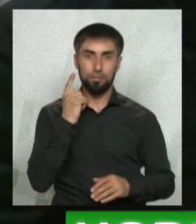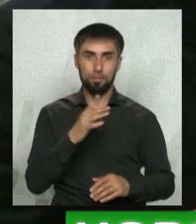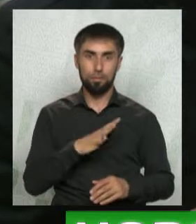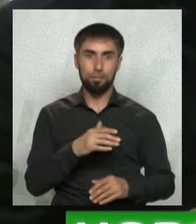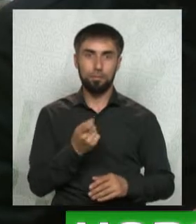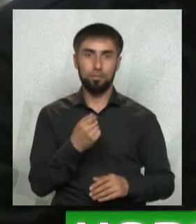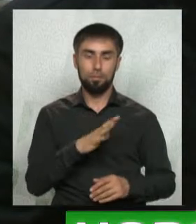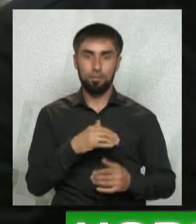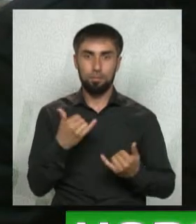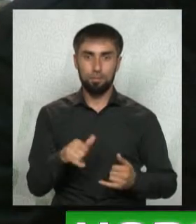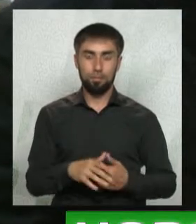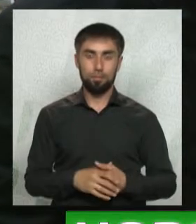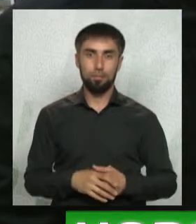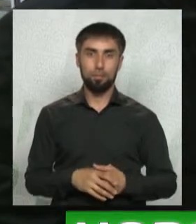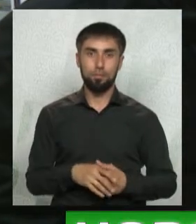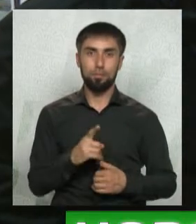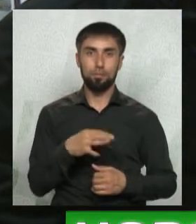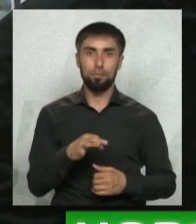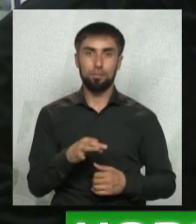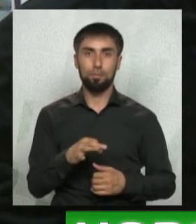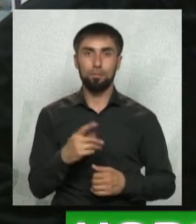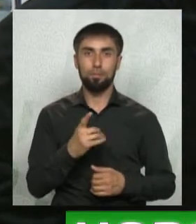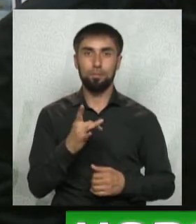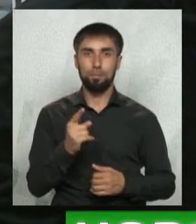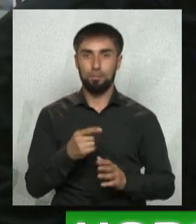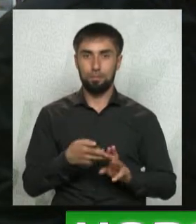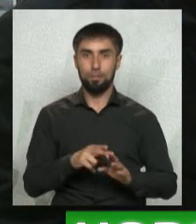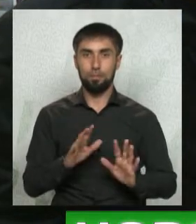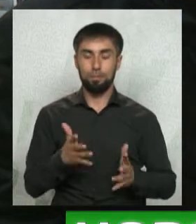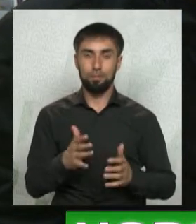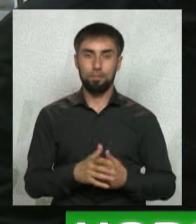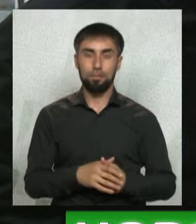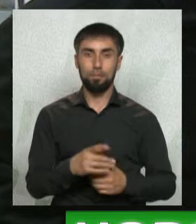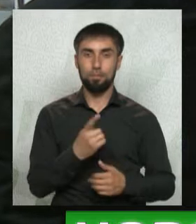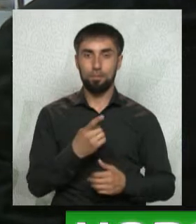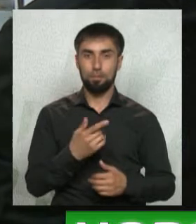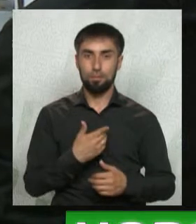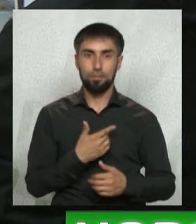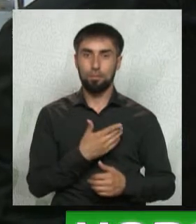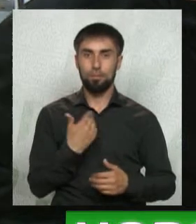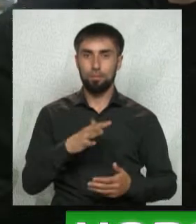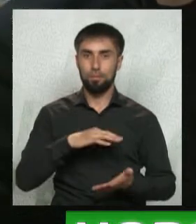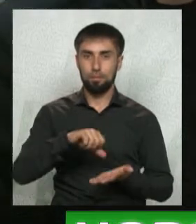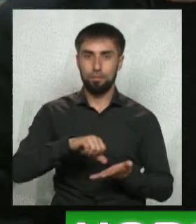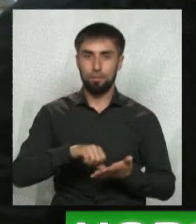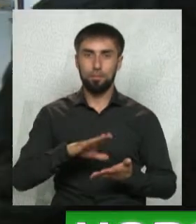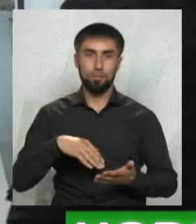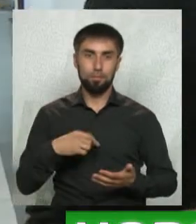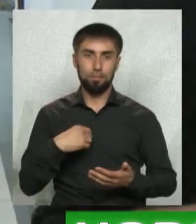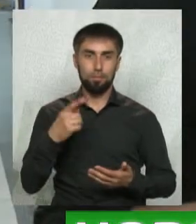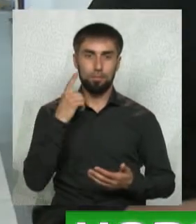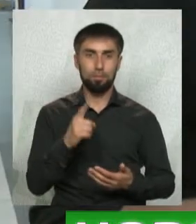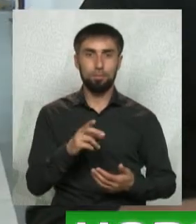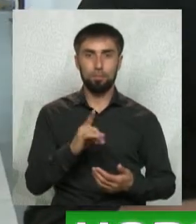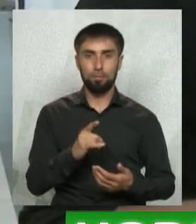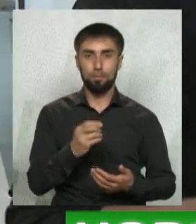был немного удивлен, потому что вот, ну, первый раз это происходит. И сперва вот я не хотел участвовать в этом, но потом я такой подумал,